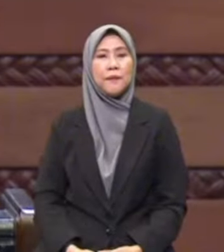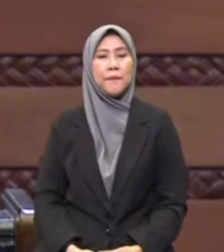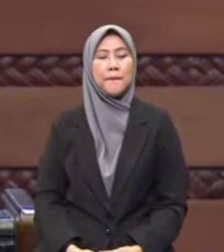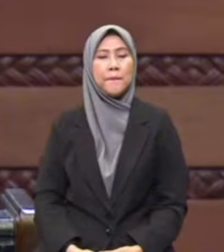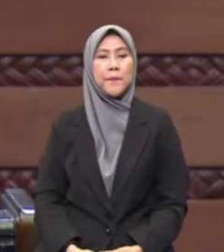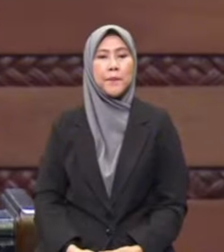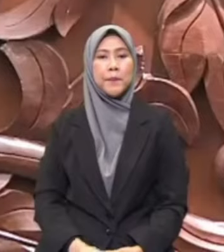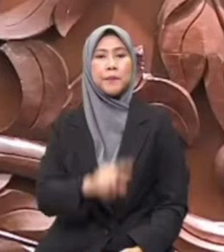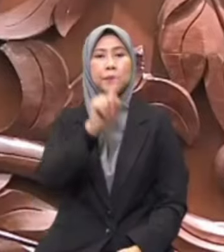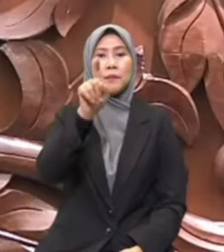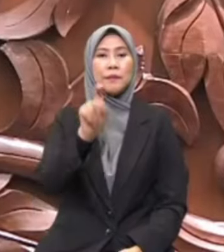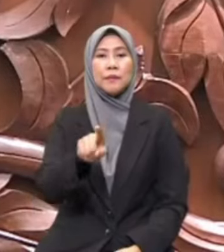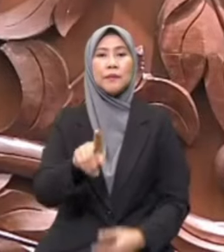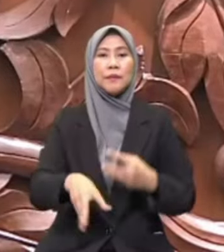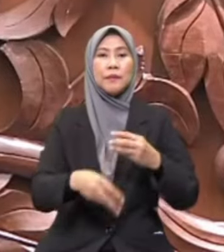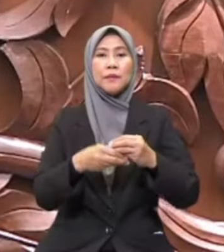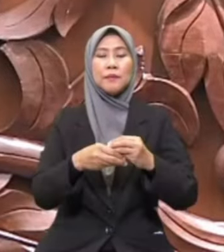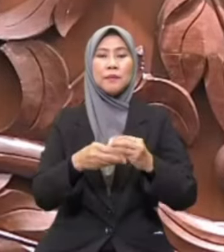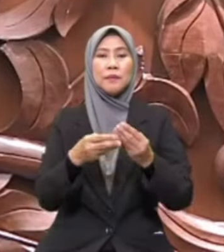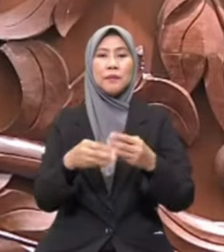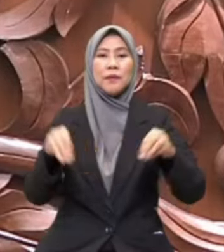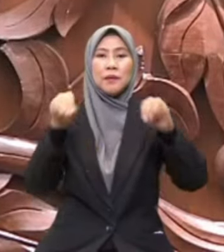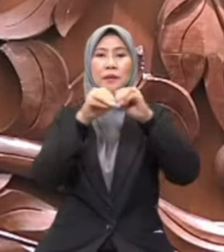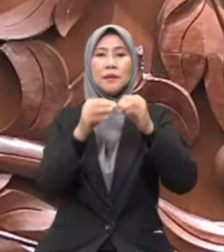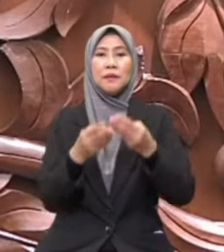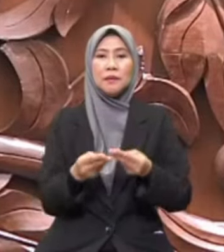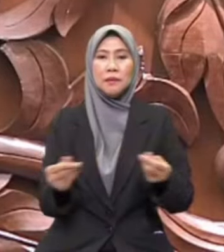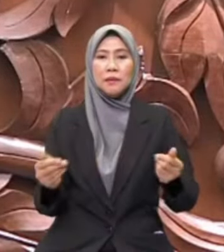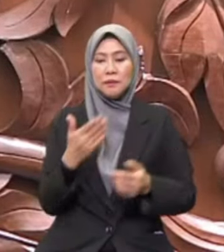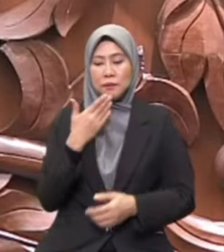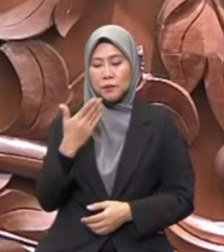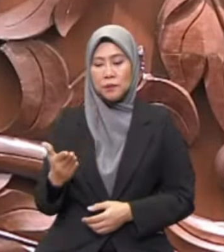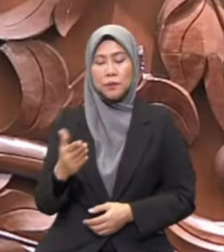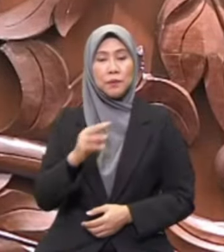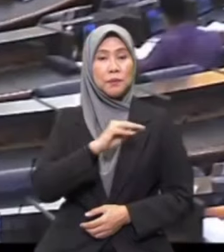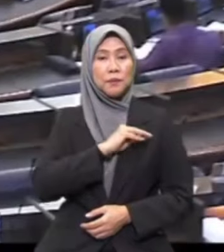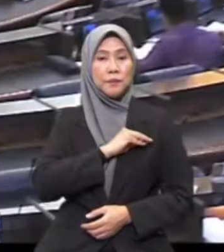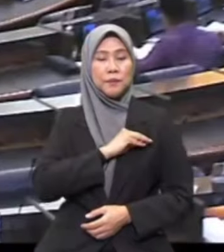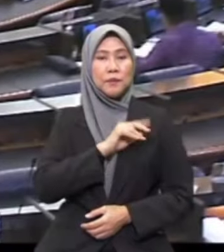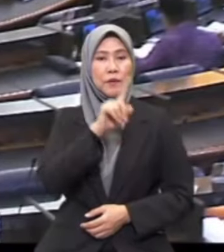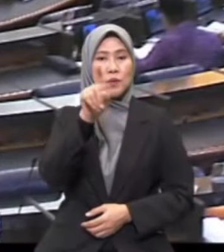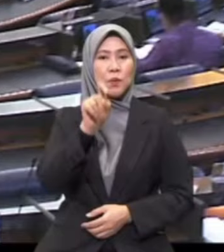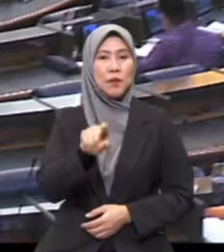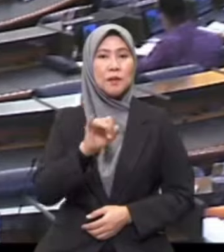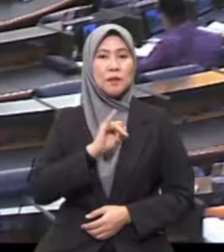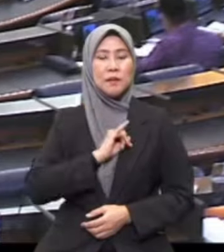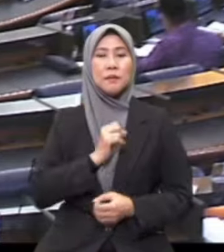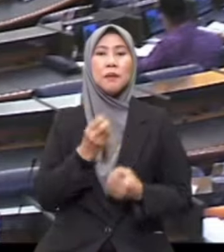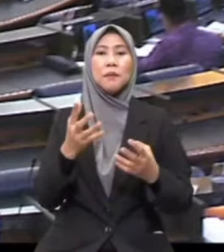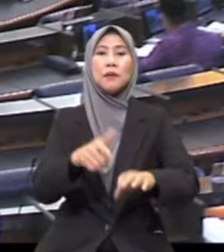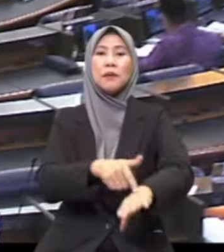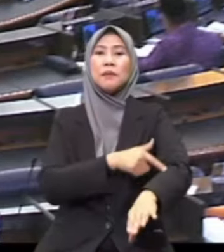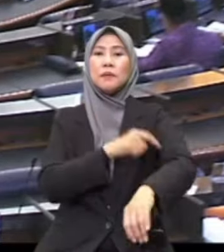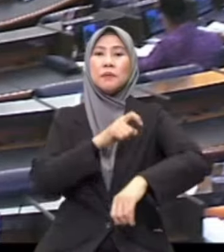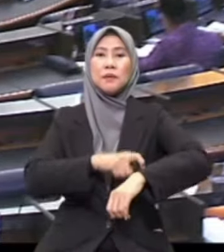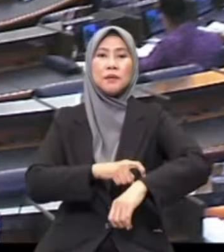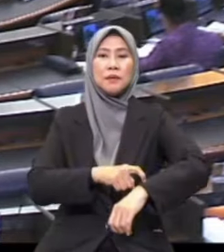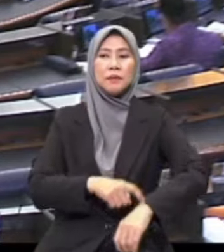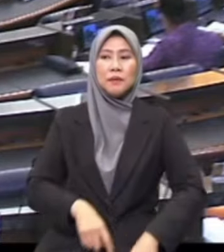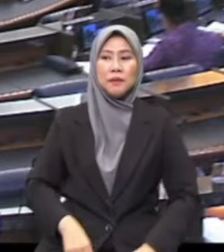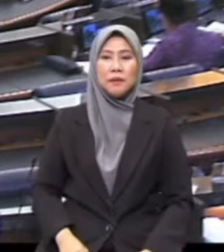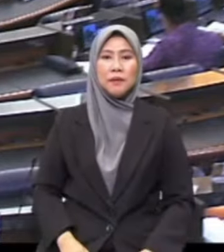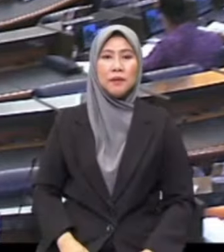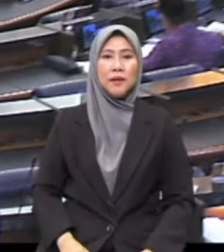yang berhormat masjid tanah Terima kasih yang berhormat menteri soalan saya Berapa lamakah masa yang diambil untuk sesuatu